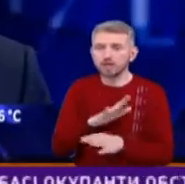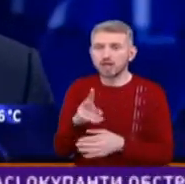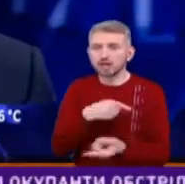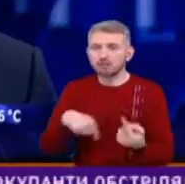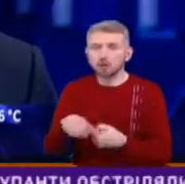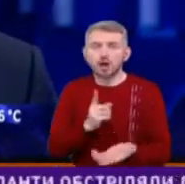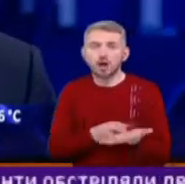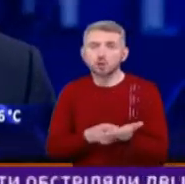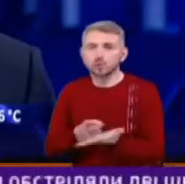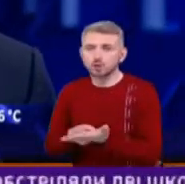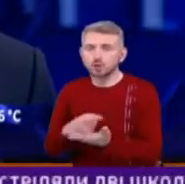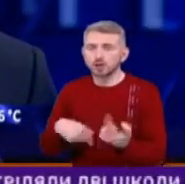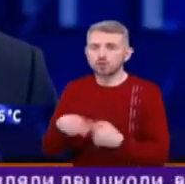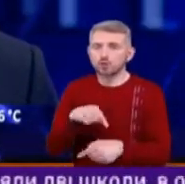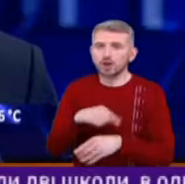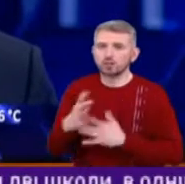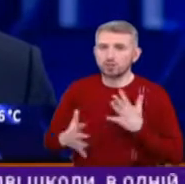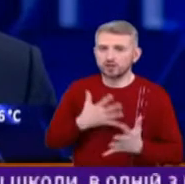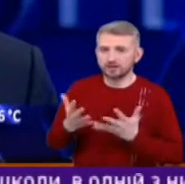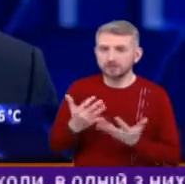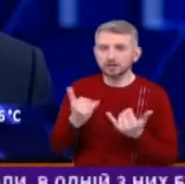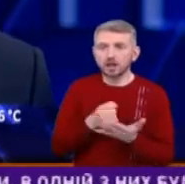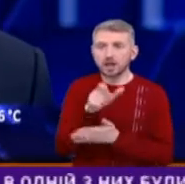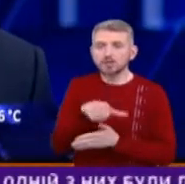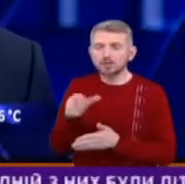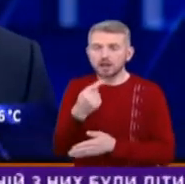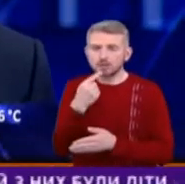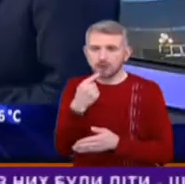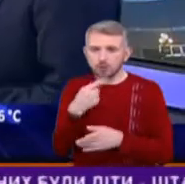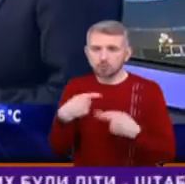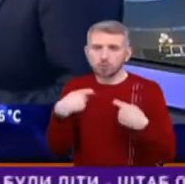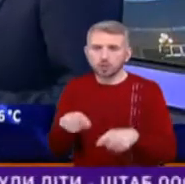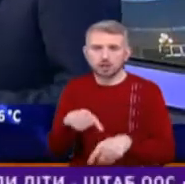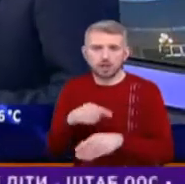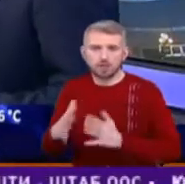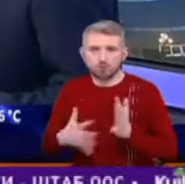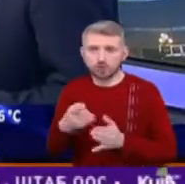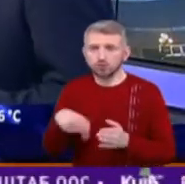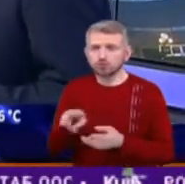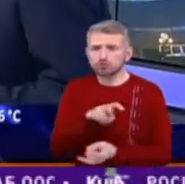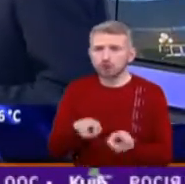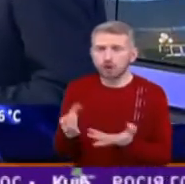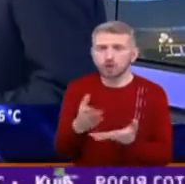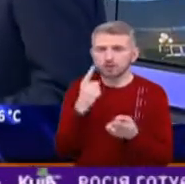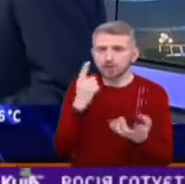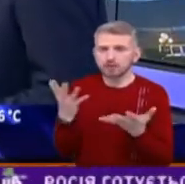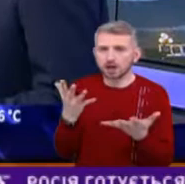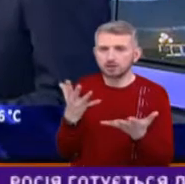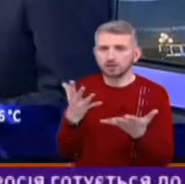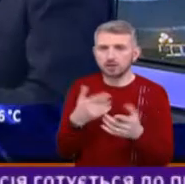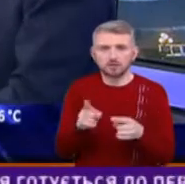навколо аргументу, а навколо емоцій. Зараз кандидати намагаються продати емоцію. І тому вони шукають якихось яскравих